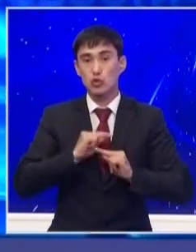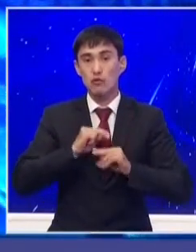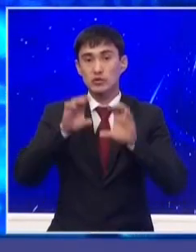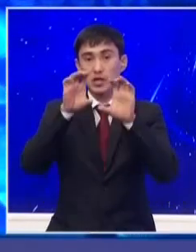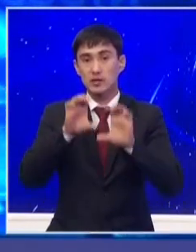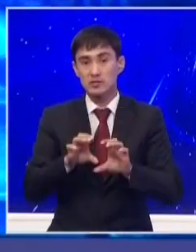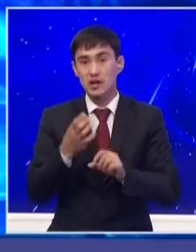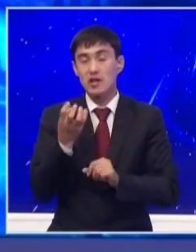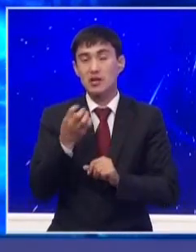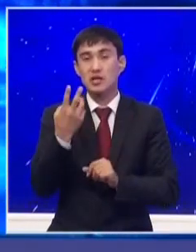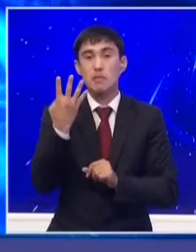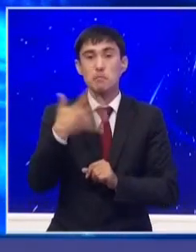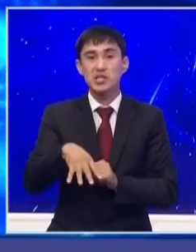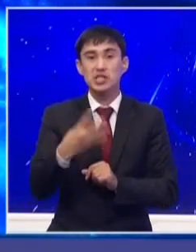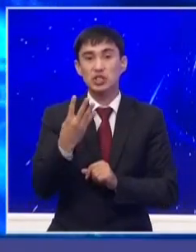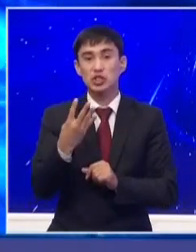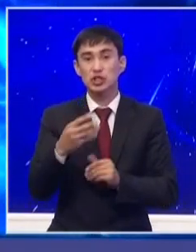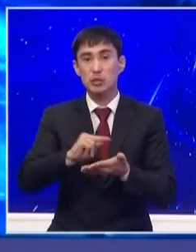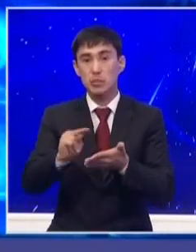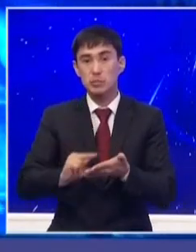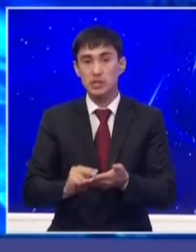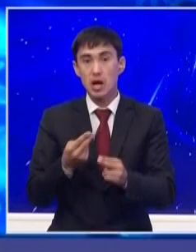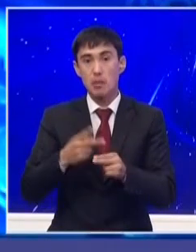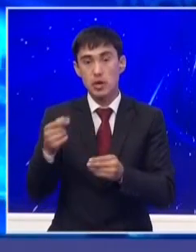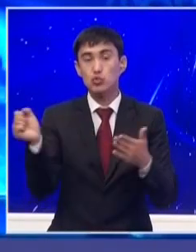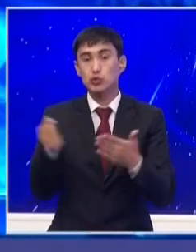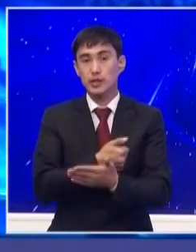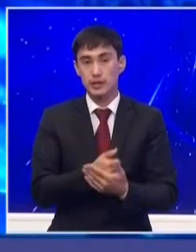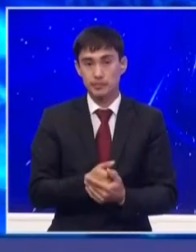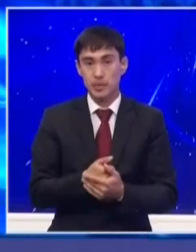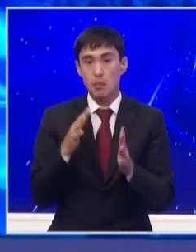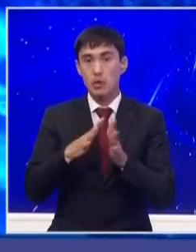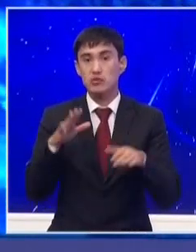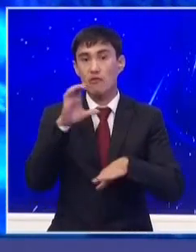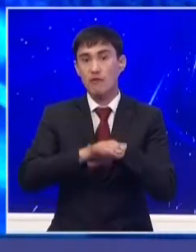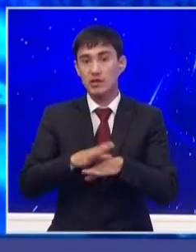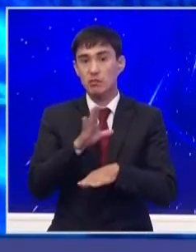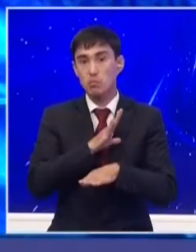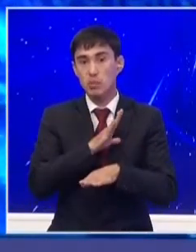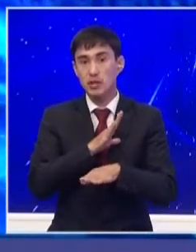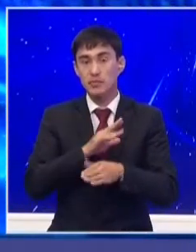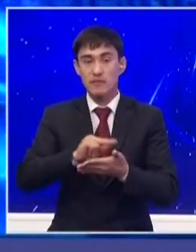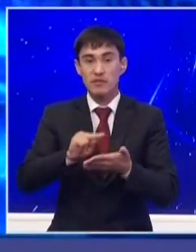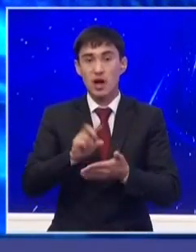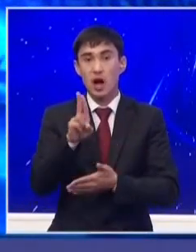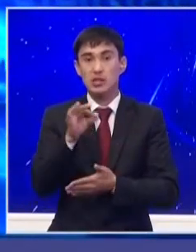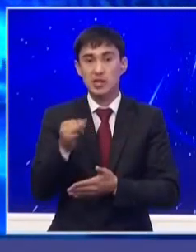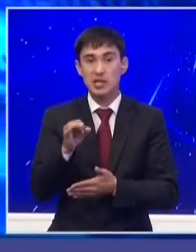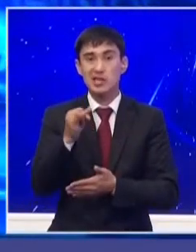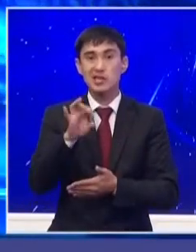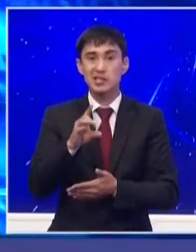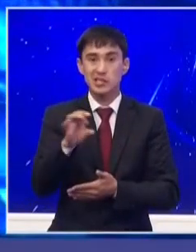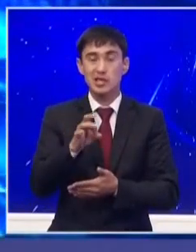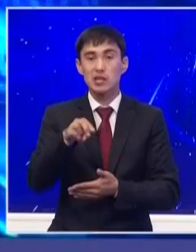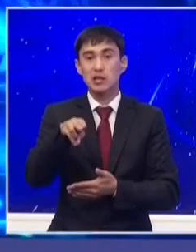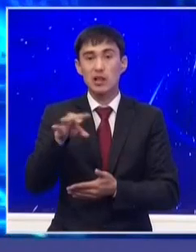трудового законодательства. Также выдано 54 предписания об их устранении. Большинство фактов было выявлено в Карасайском,